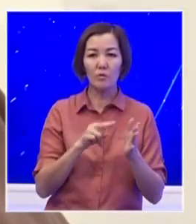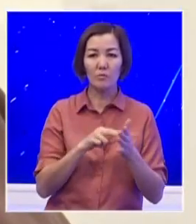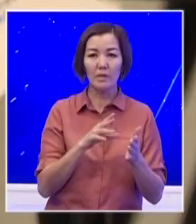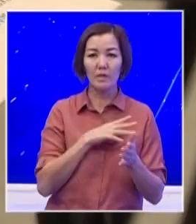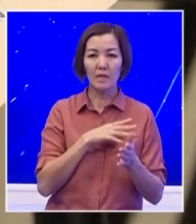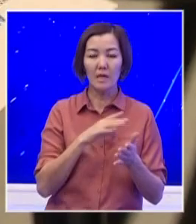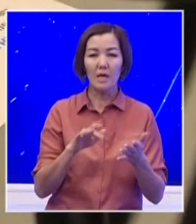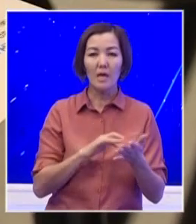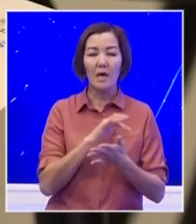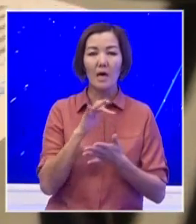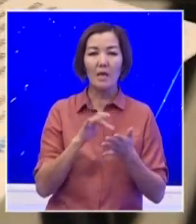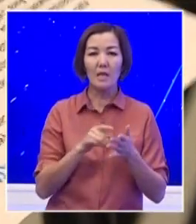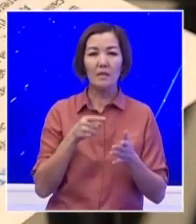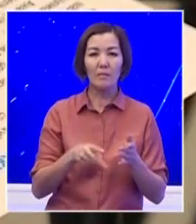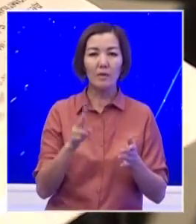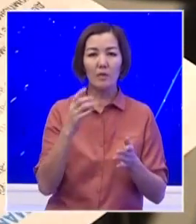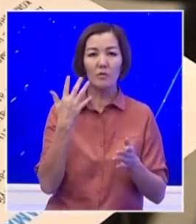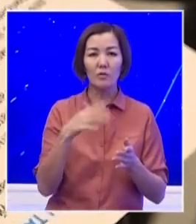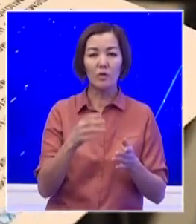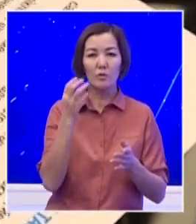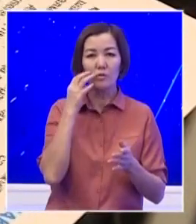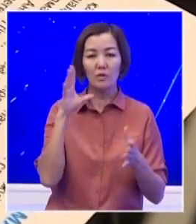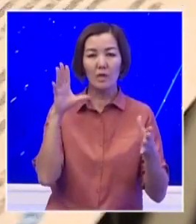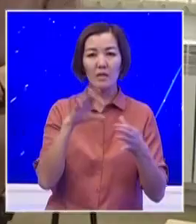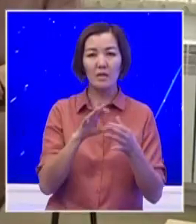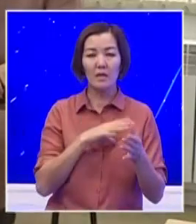кетейік, қалалық емханада 1250 жүкті әйел тіркелген.